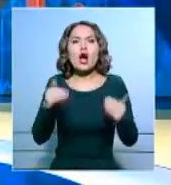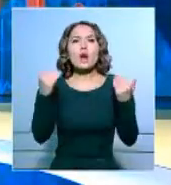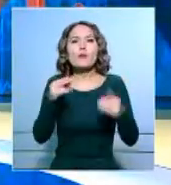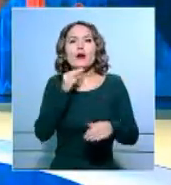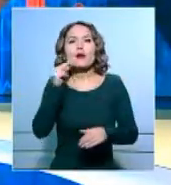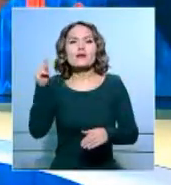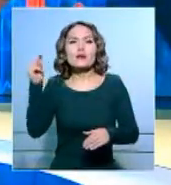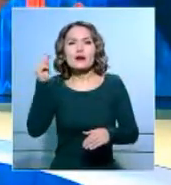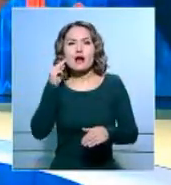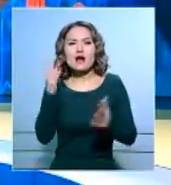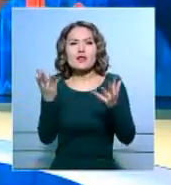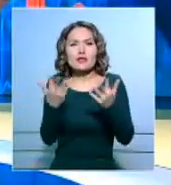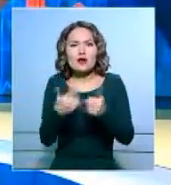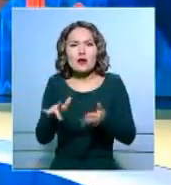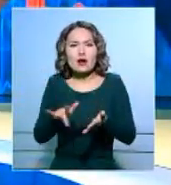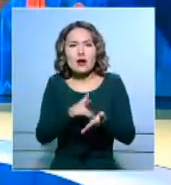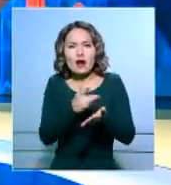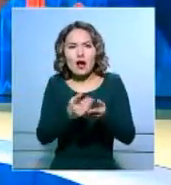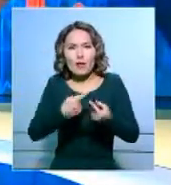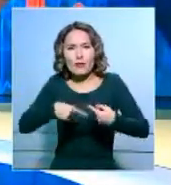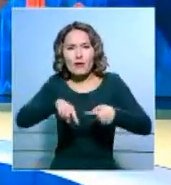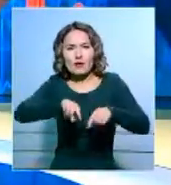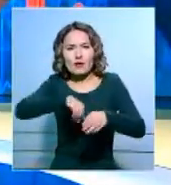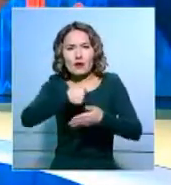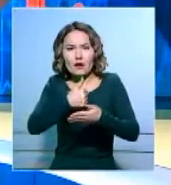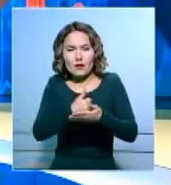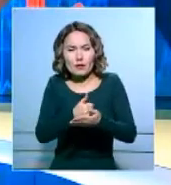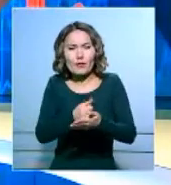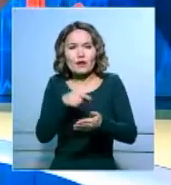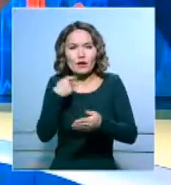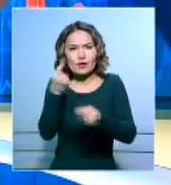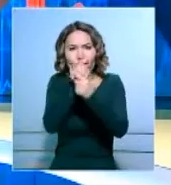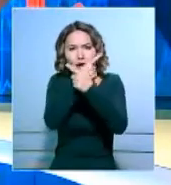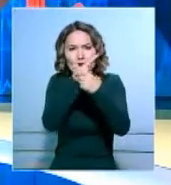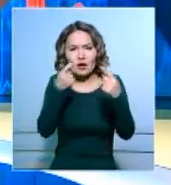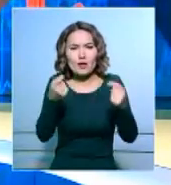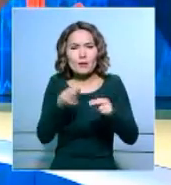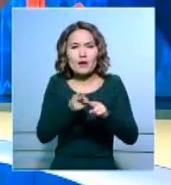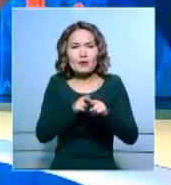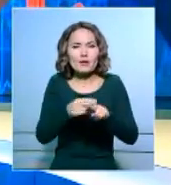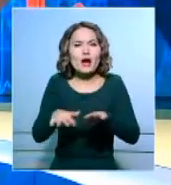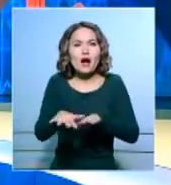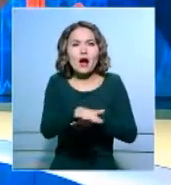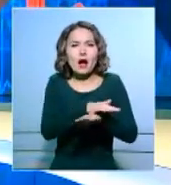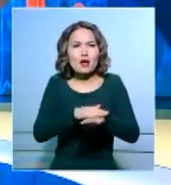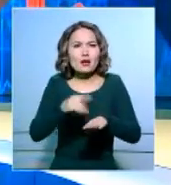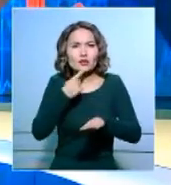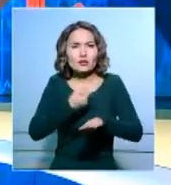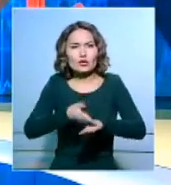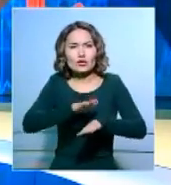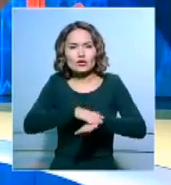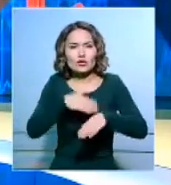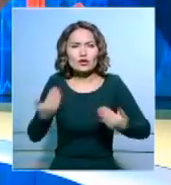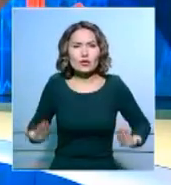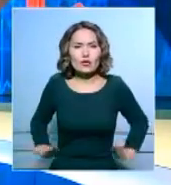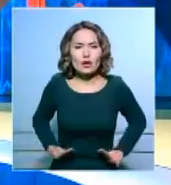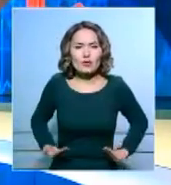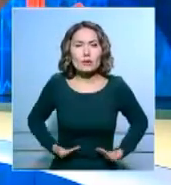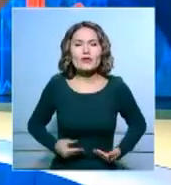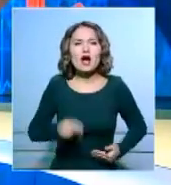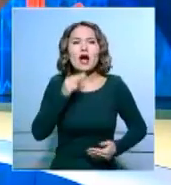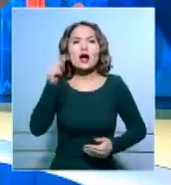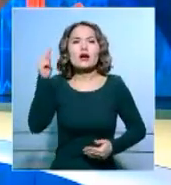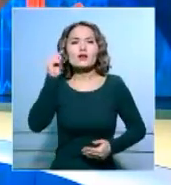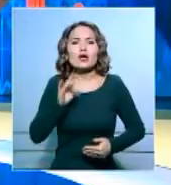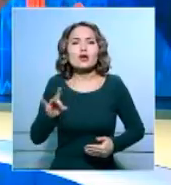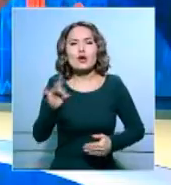Бүгін Қытайдың статистика басқармасы жариялаған арнайы баяндама инвесторлардың алаңдаушылығын туғызды. Елдегі өнеркәсіп өндірісінің көлемі 6 ай